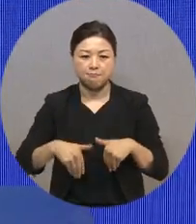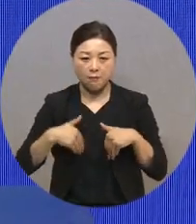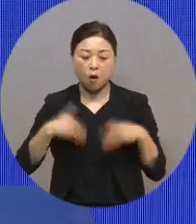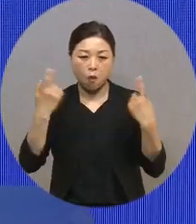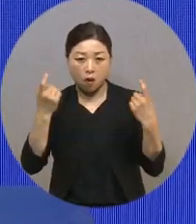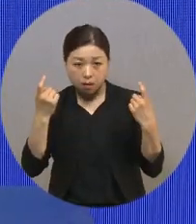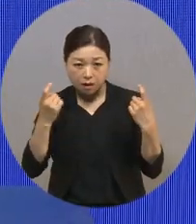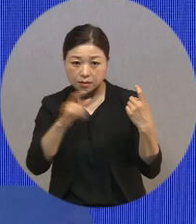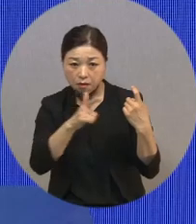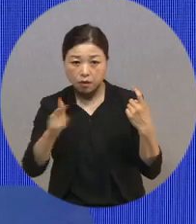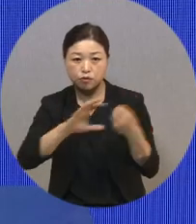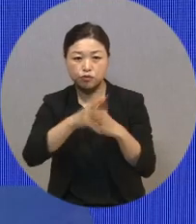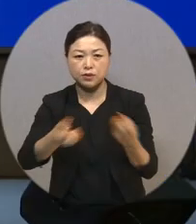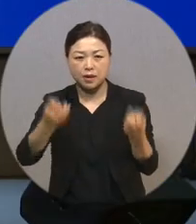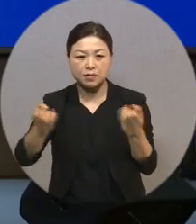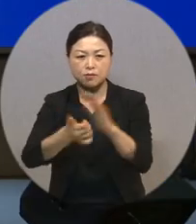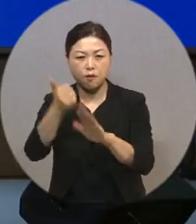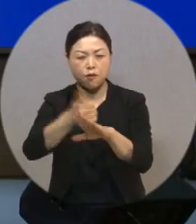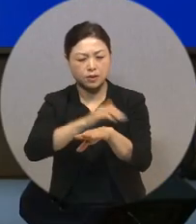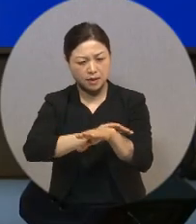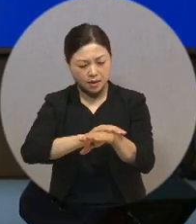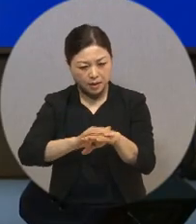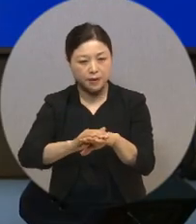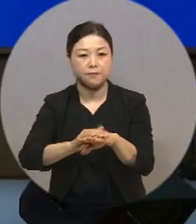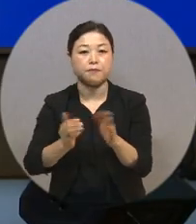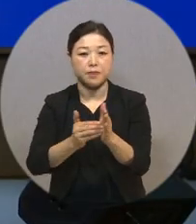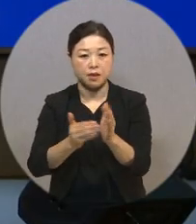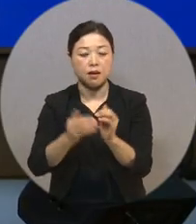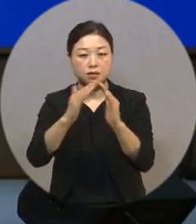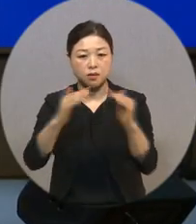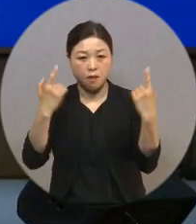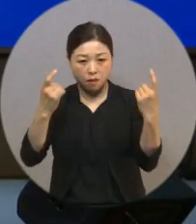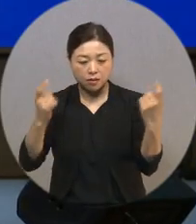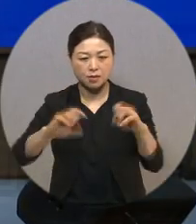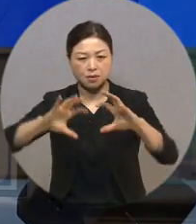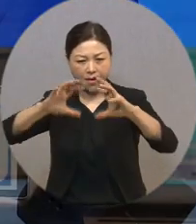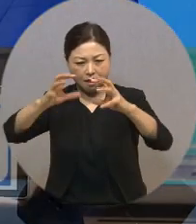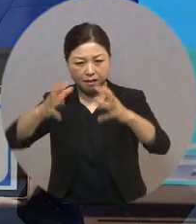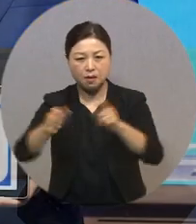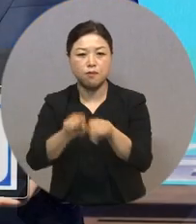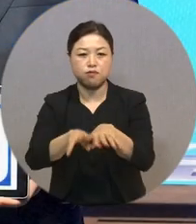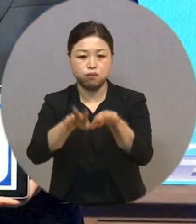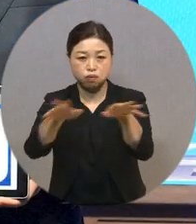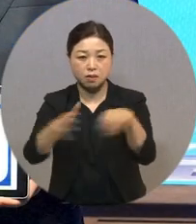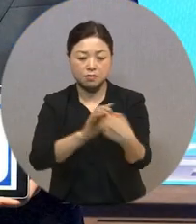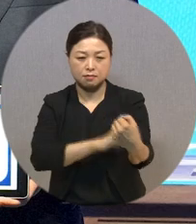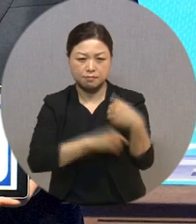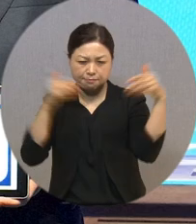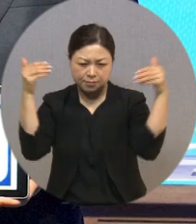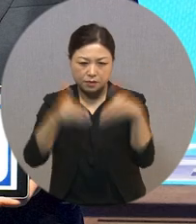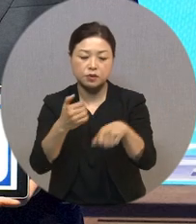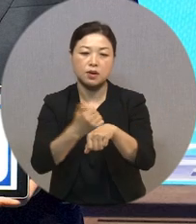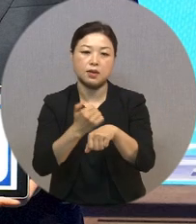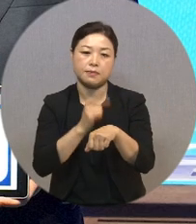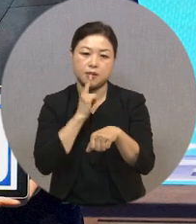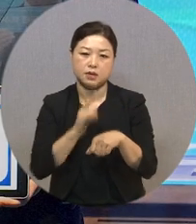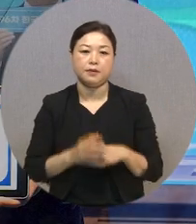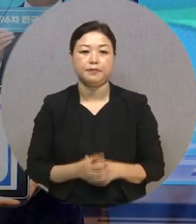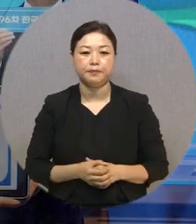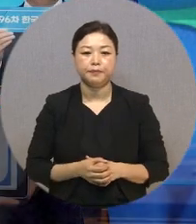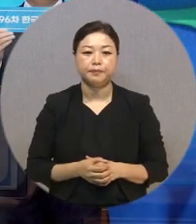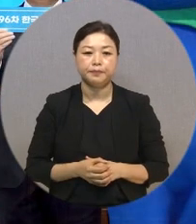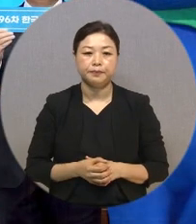행사들을 성공적으로 개최해 전남 관광이 세계로 힘차게 비상하도록 역량을 집중하겠다고 밝혔습니다.